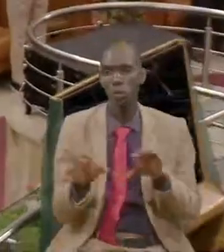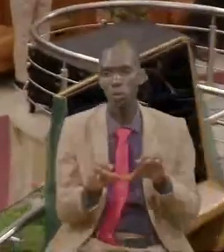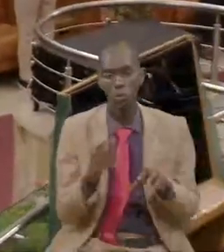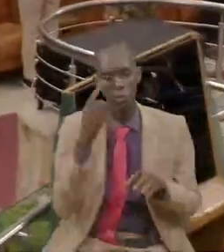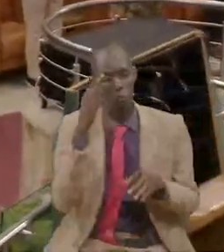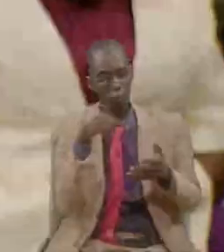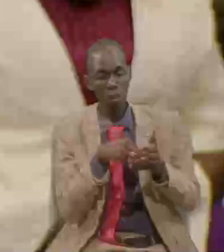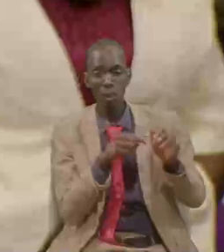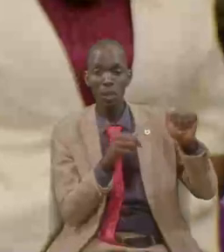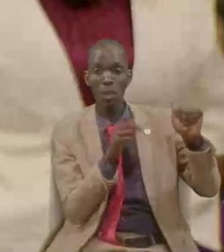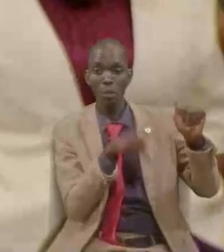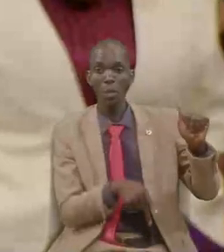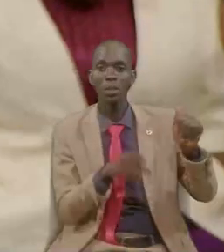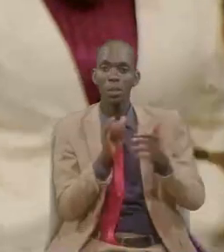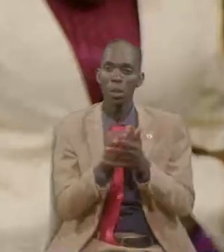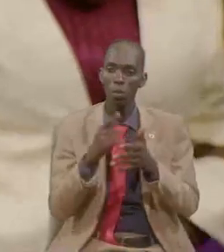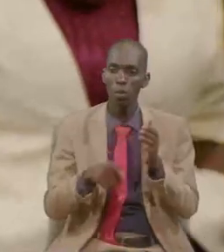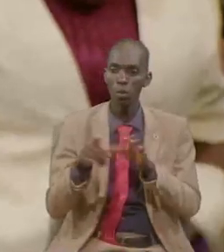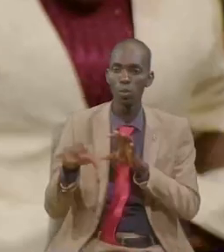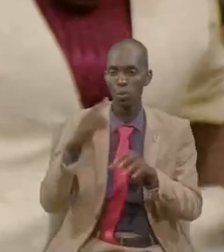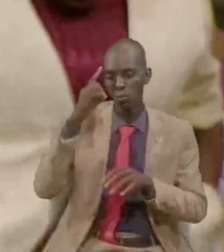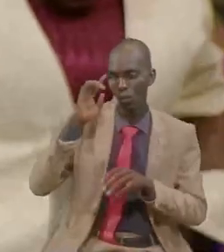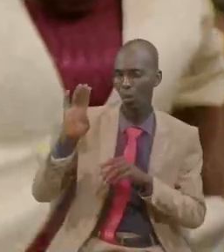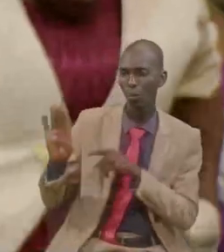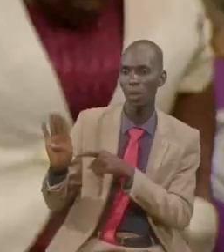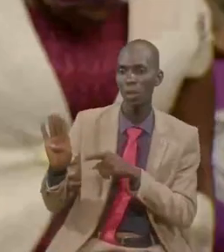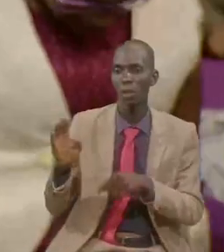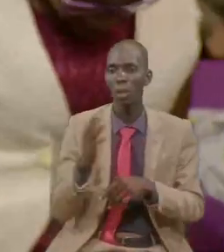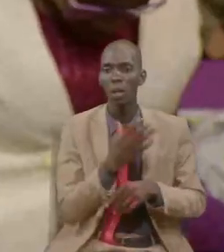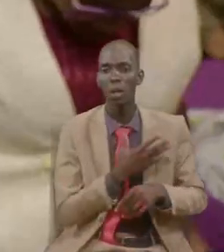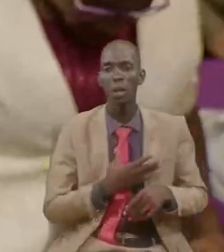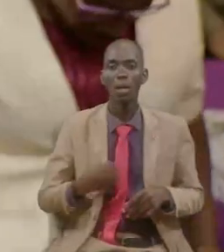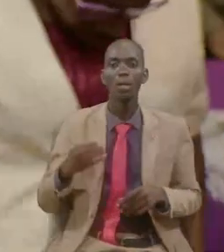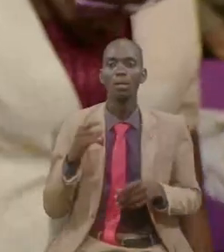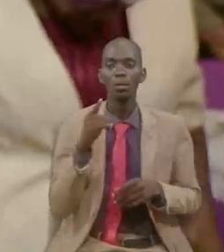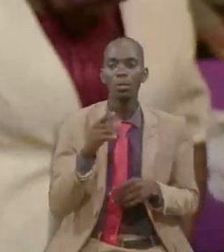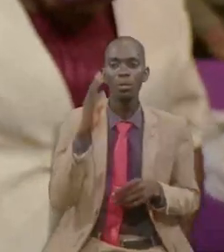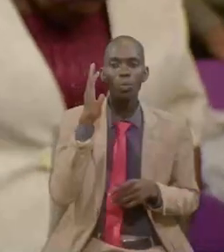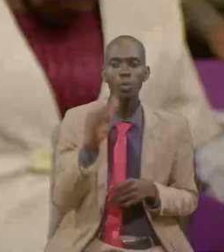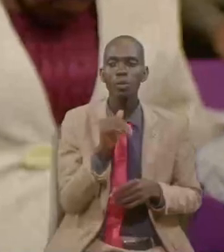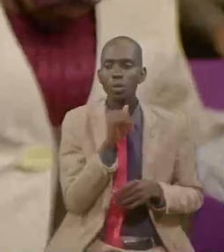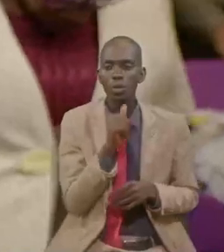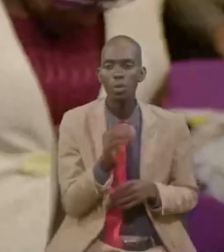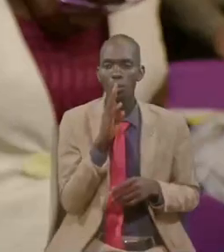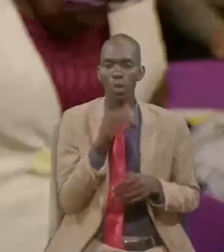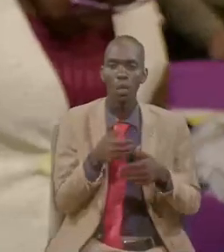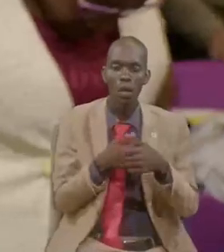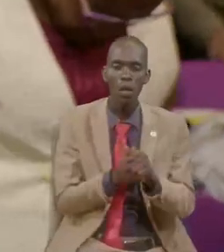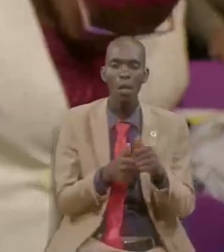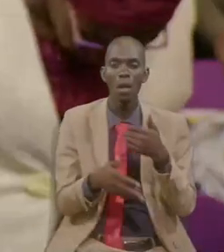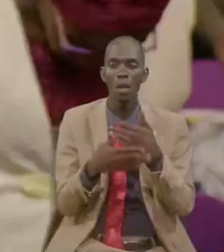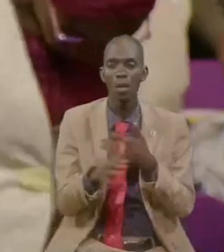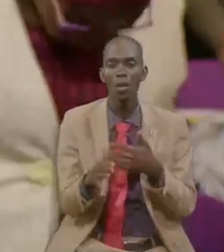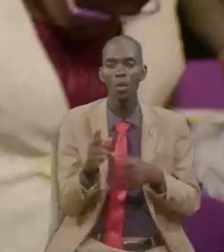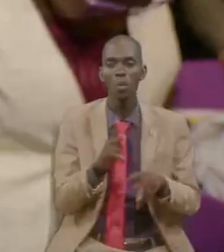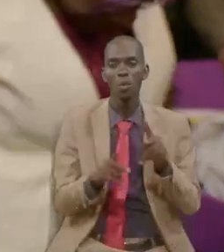faites pour A, c'est ce que vous faites pour B, oui, vous n'allez pas être